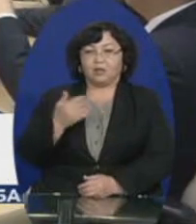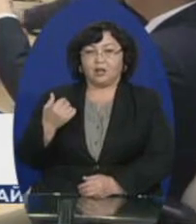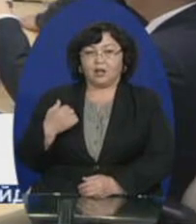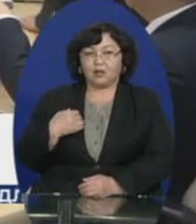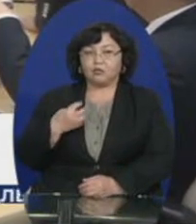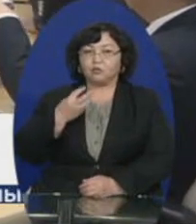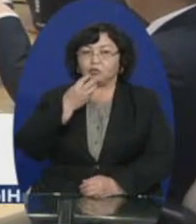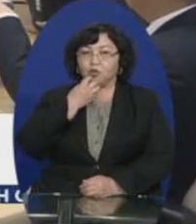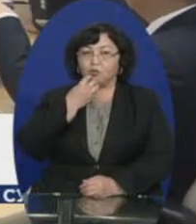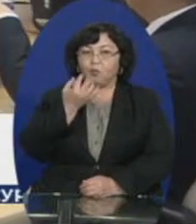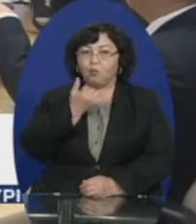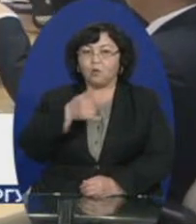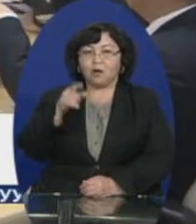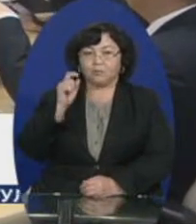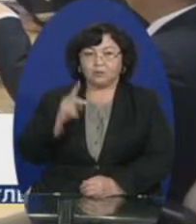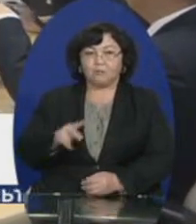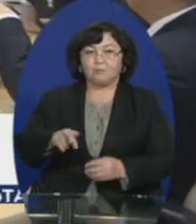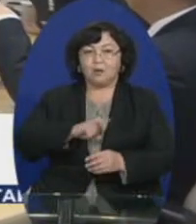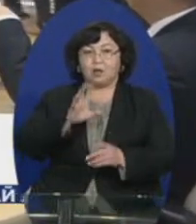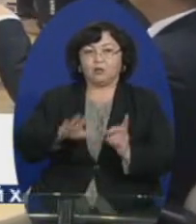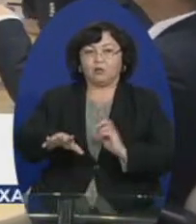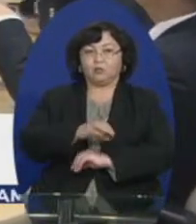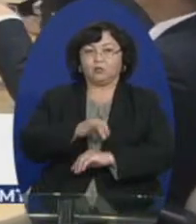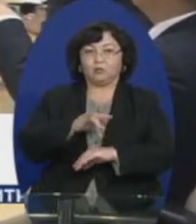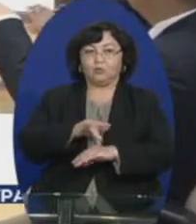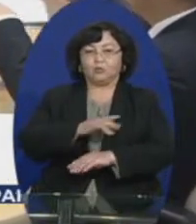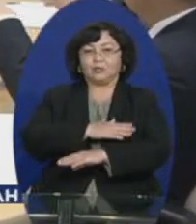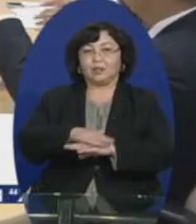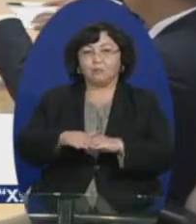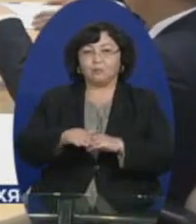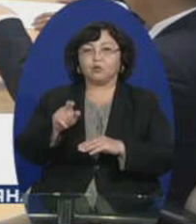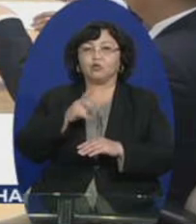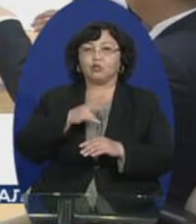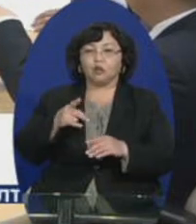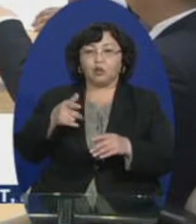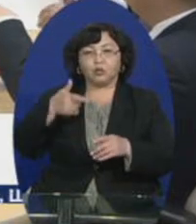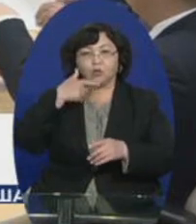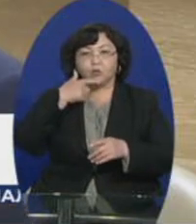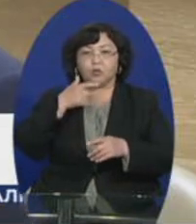амьсгал, байгаль орчны төв, замын хөдөлгөөний удирдлагын төв зэрэг газруудаар орсон юм а.